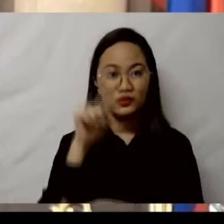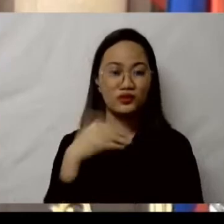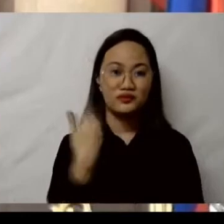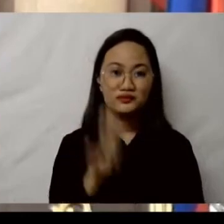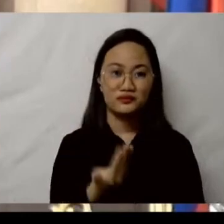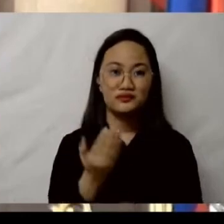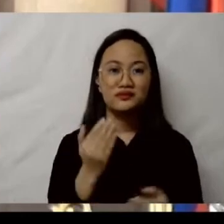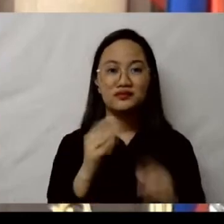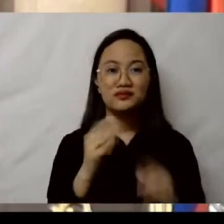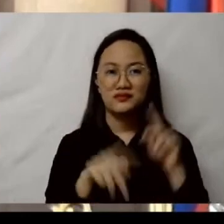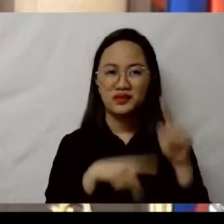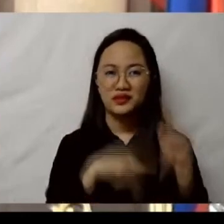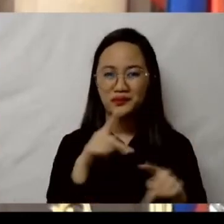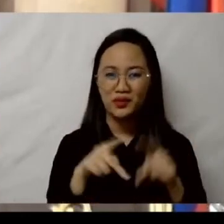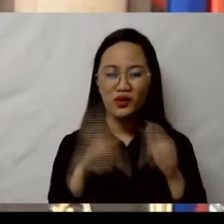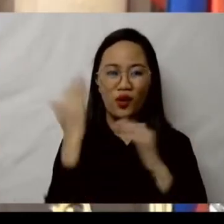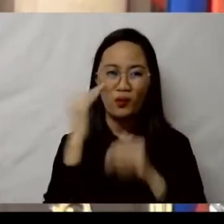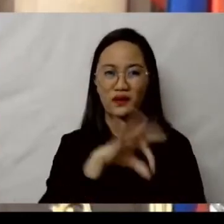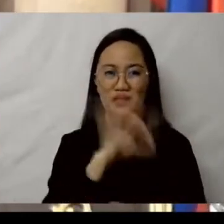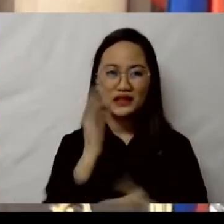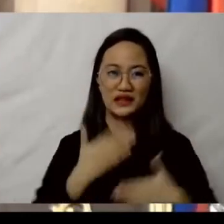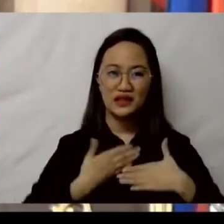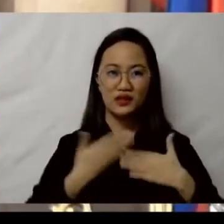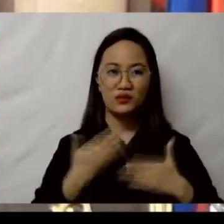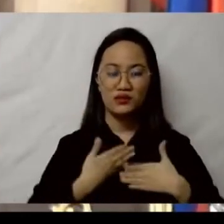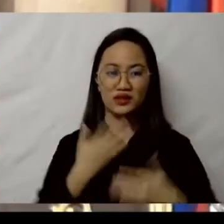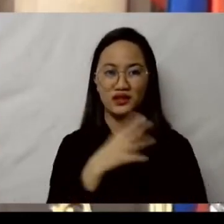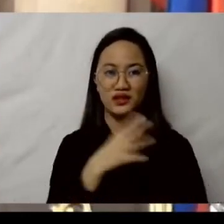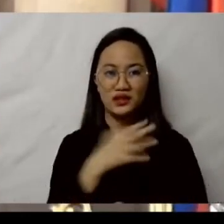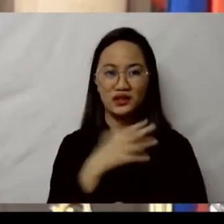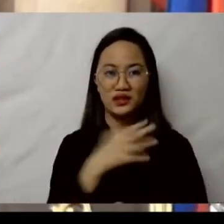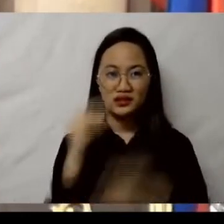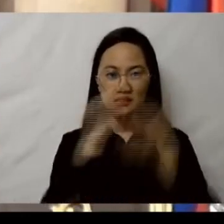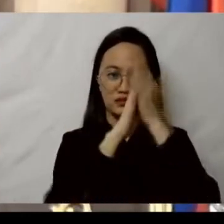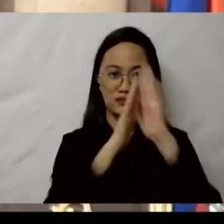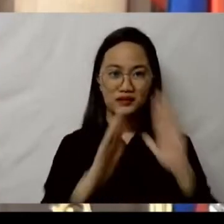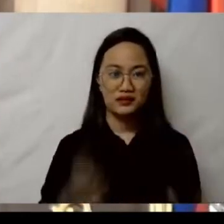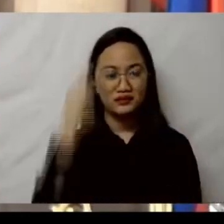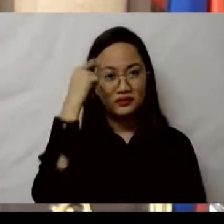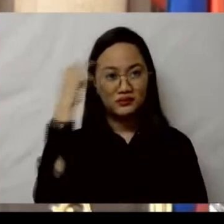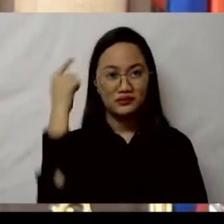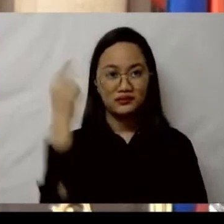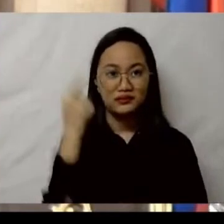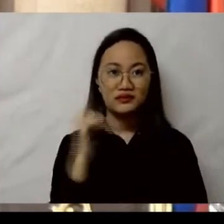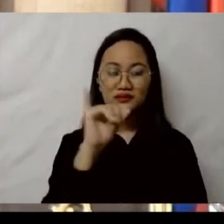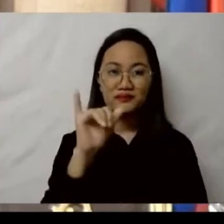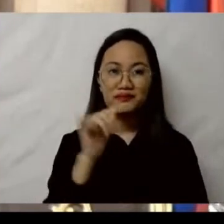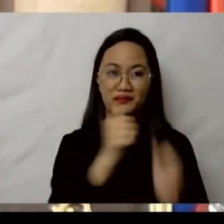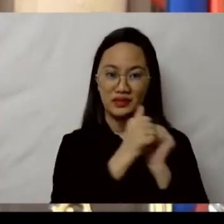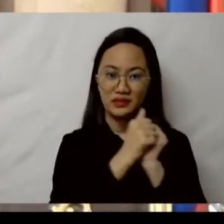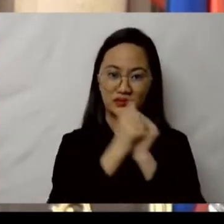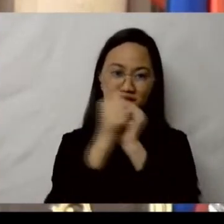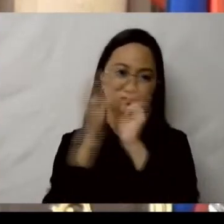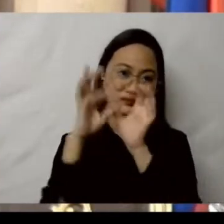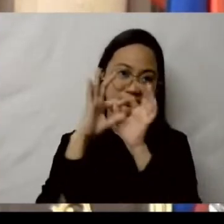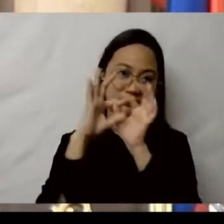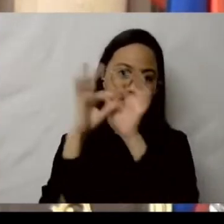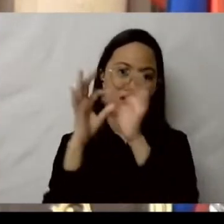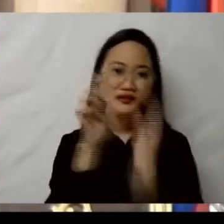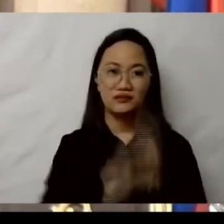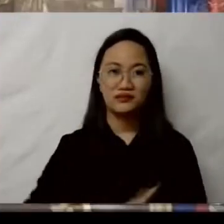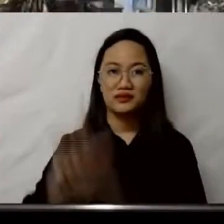nawa sila ng kagalakan at kapayapaang walang hanggan sa piling ng Panginoon.